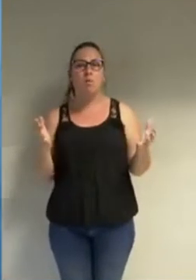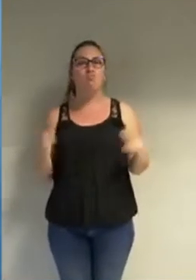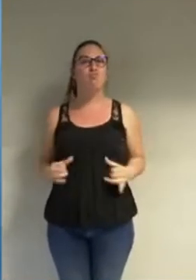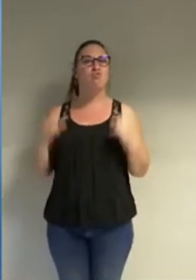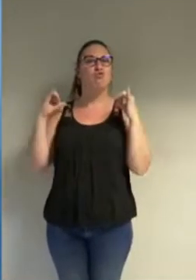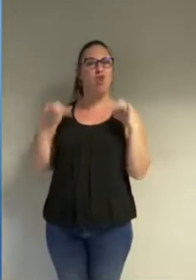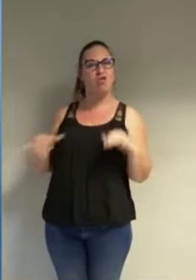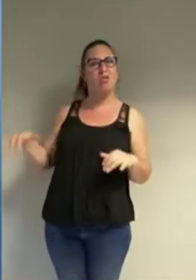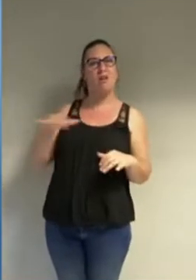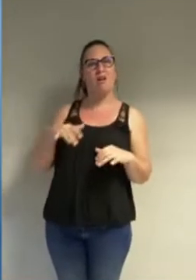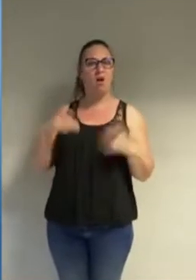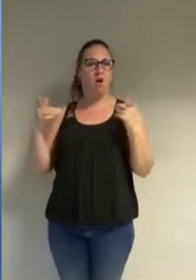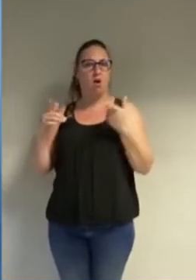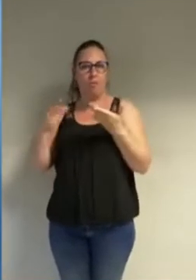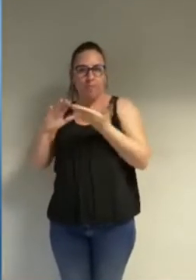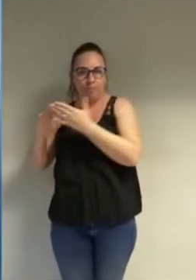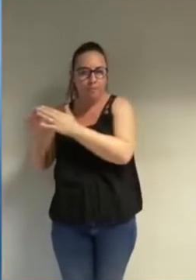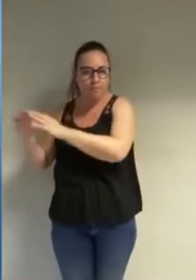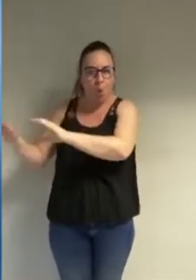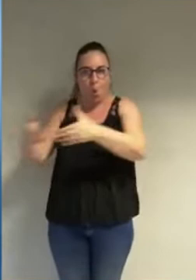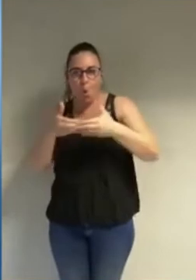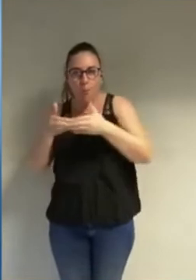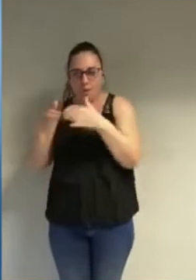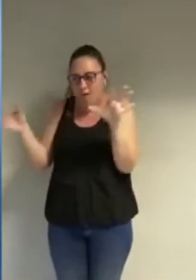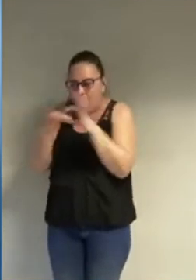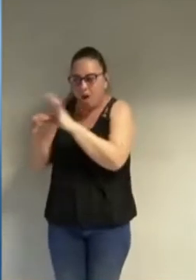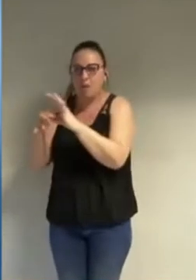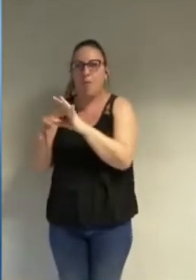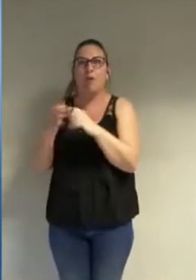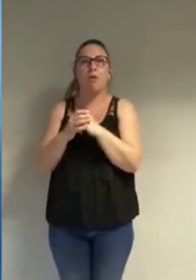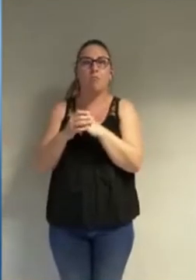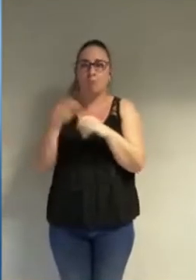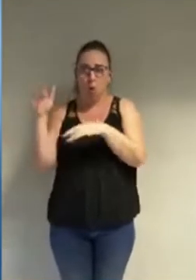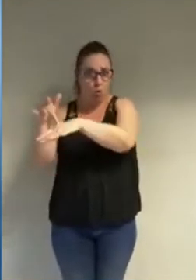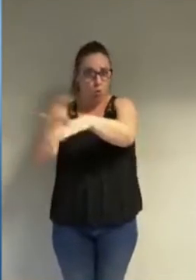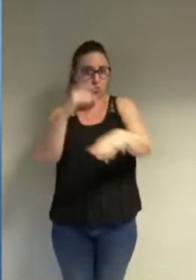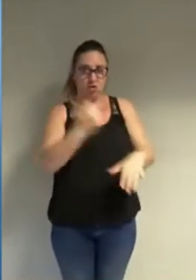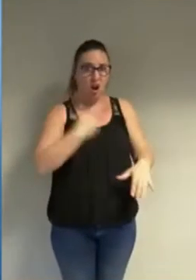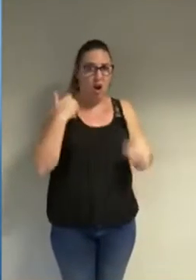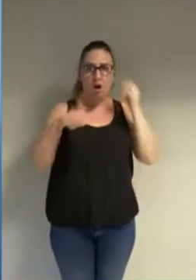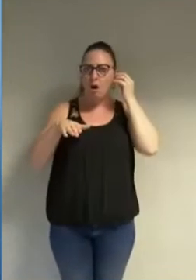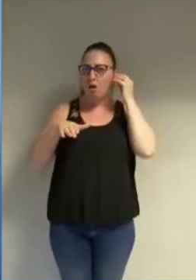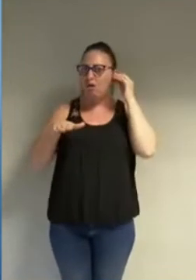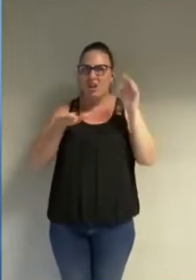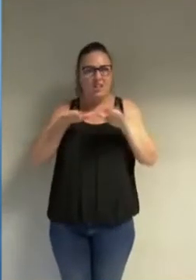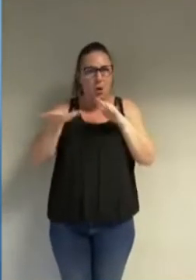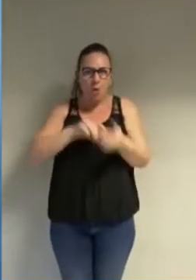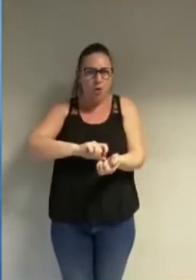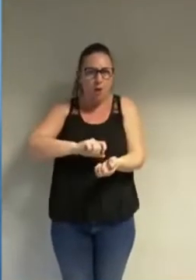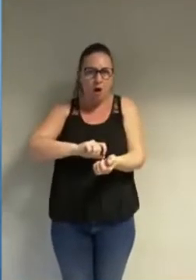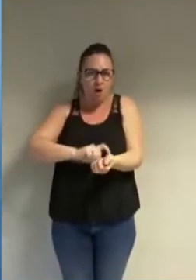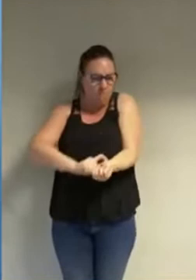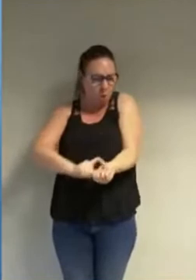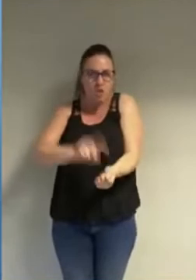se regrouper par tribu. Et on a la reconstitution, on vit tout ça. C'est un comportement tribal qu'on retrouve